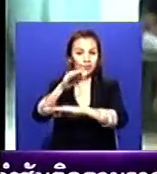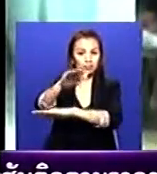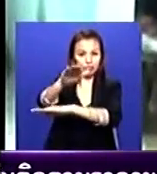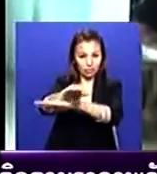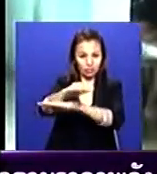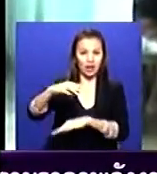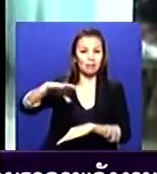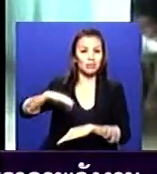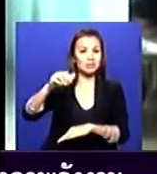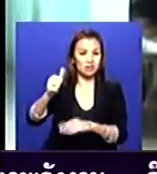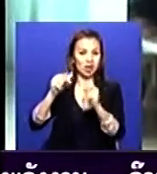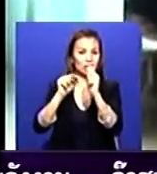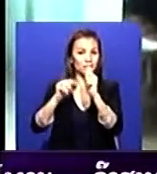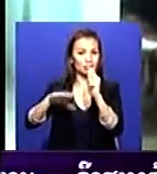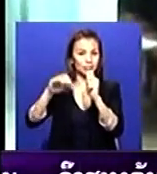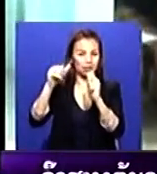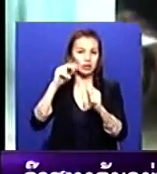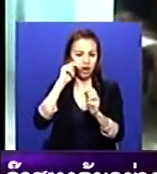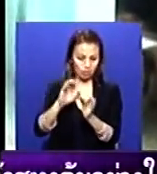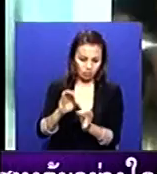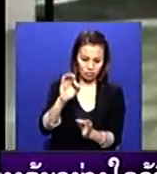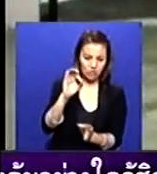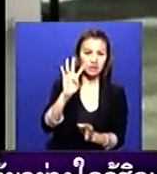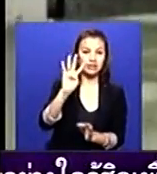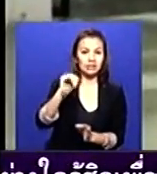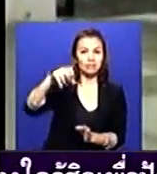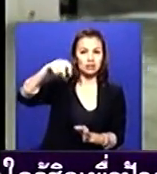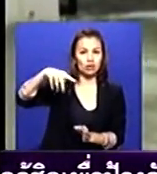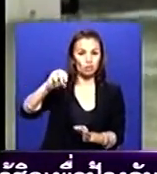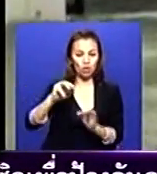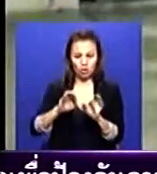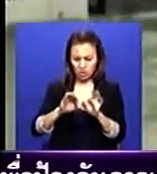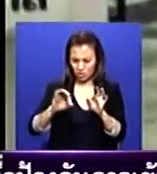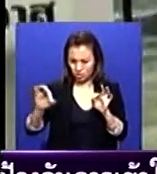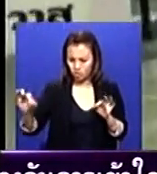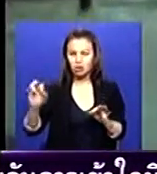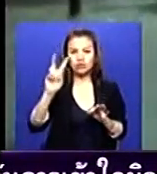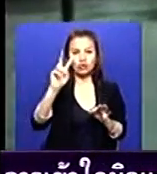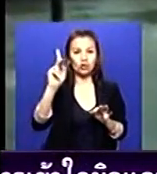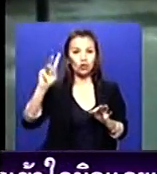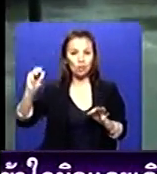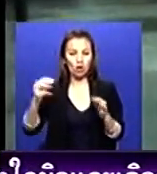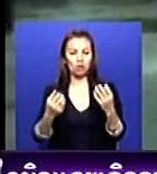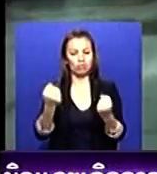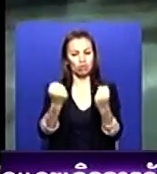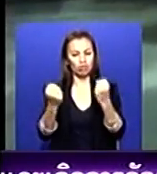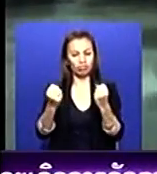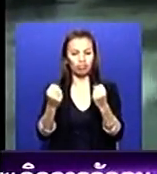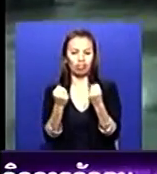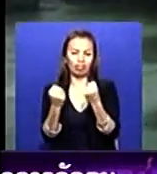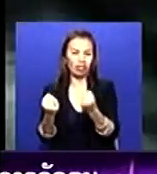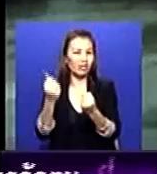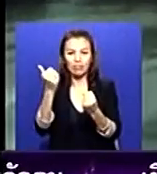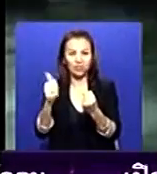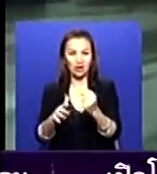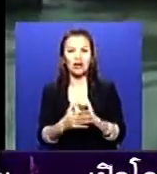องน้ำท่วมสูงประมาณ40เซนติเมตรเป็นระยะทางยาวประมาณ2กิโลเมตรรถยนต์ขนาดเล็กไม่สามารถผ่านได้